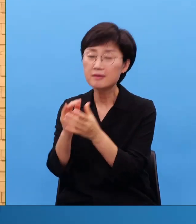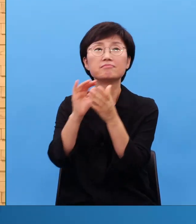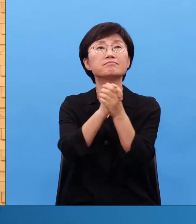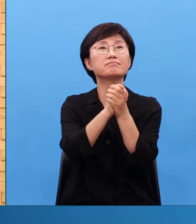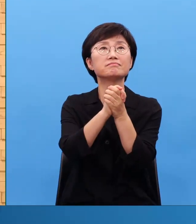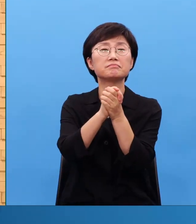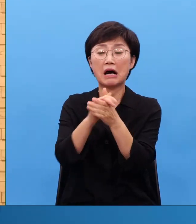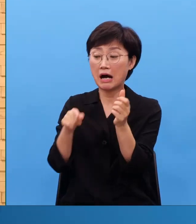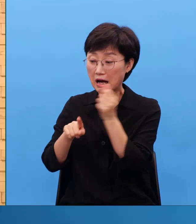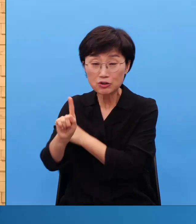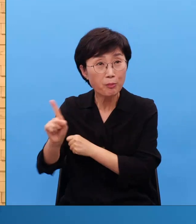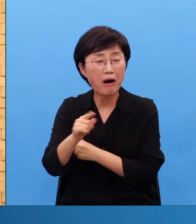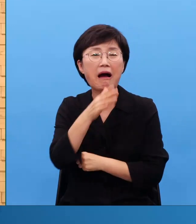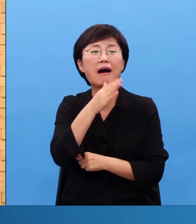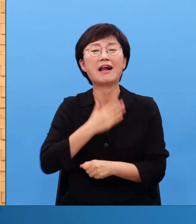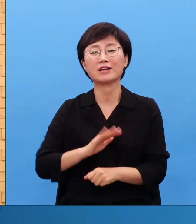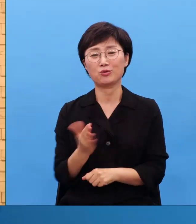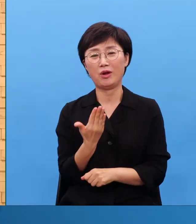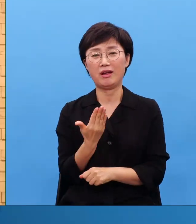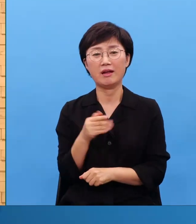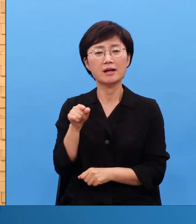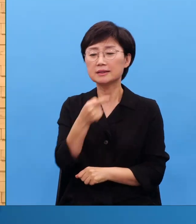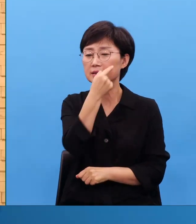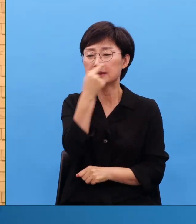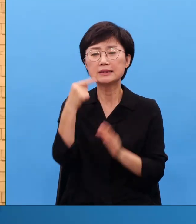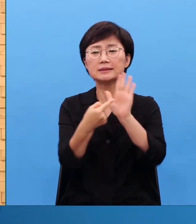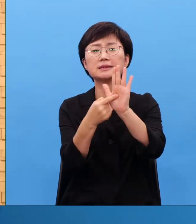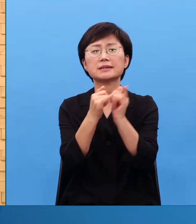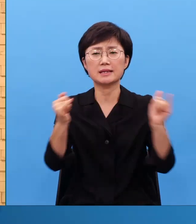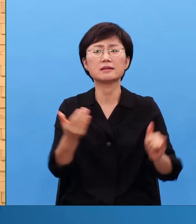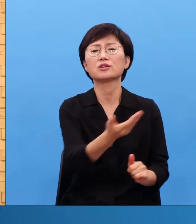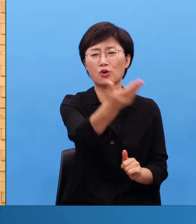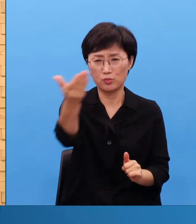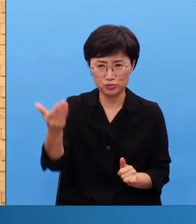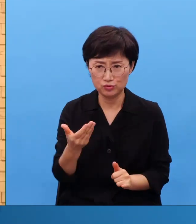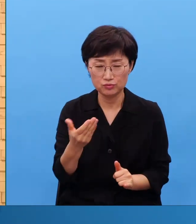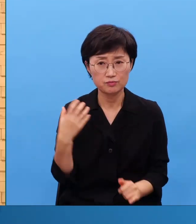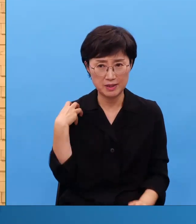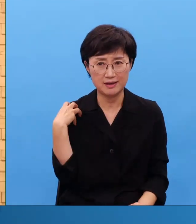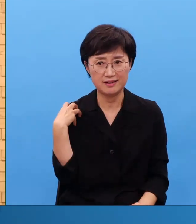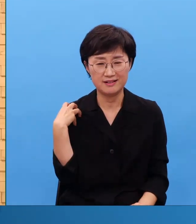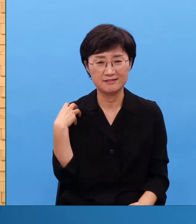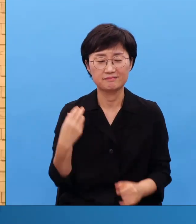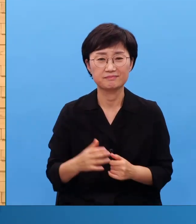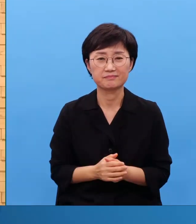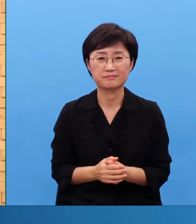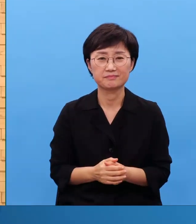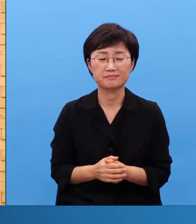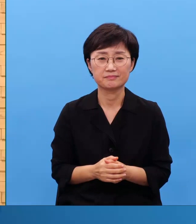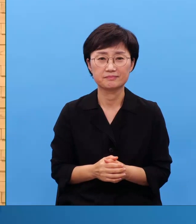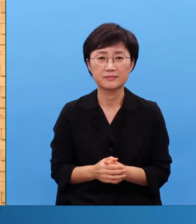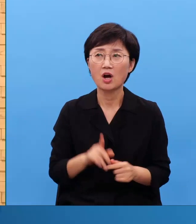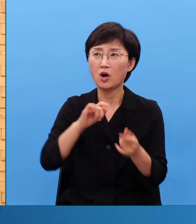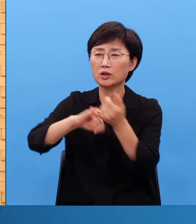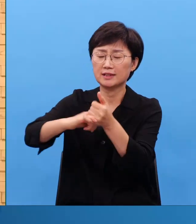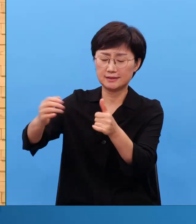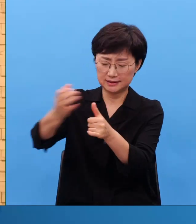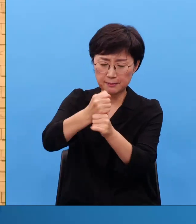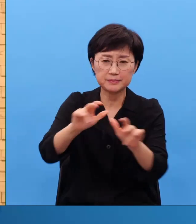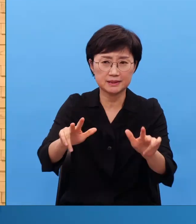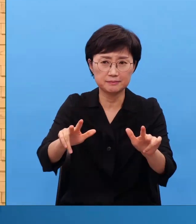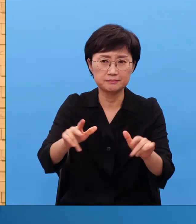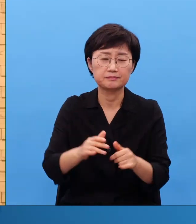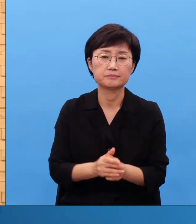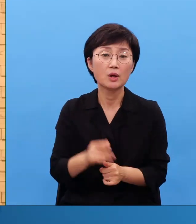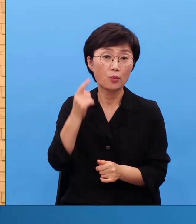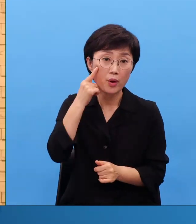prayer. 거기에 정인돼야 됩니다. And we have to be witnesses of this 여러분이 work. 정인돼야 And 돼요. you have to be witnesses of this as well. 굳게 언약을 잡아야 돼요. And you have to firmly 왜냐, hold